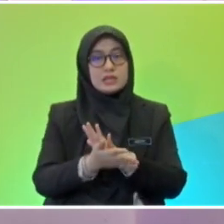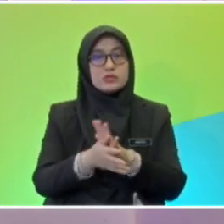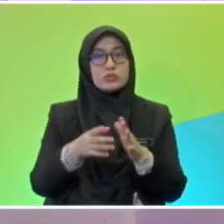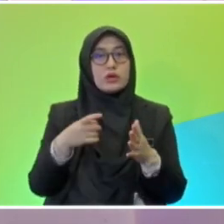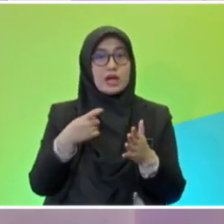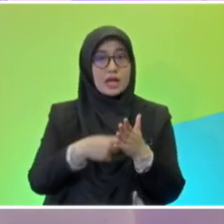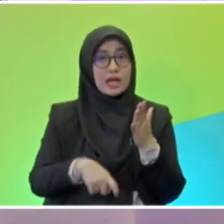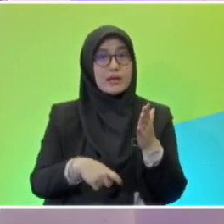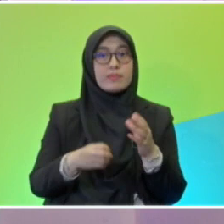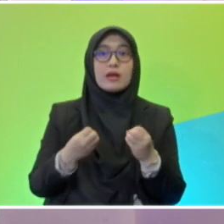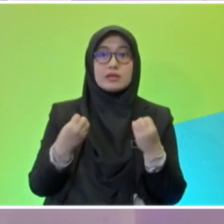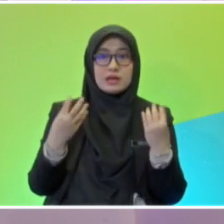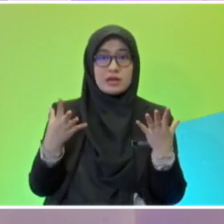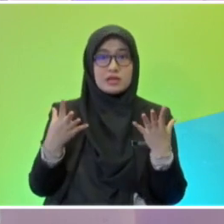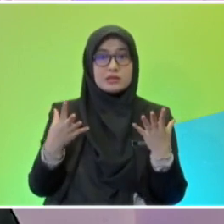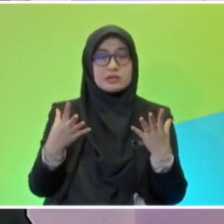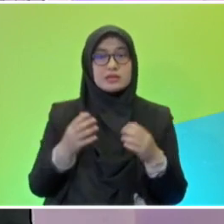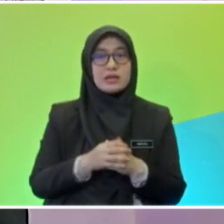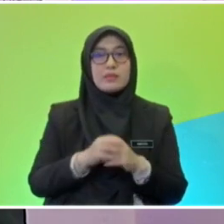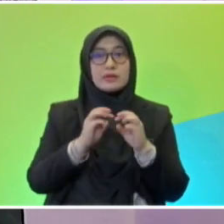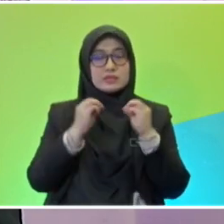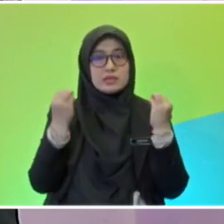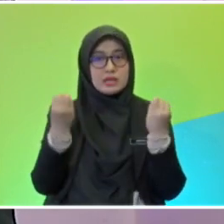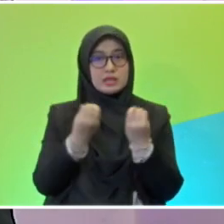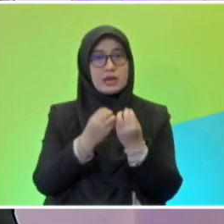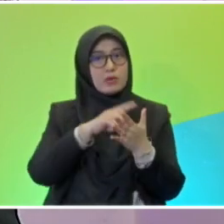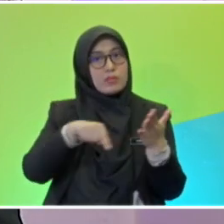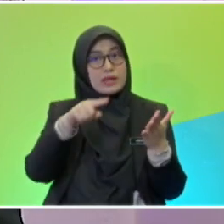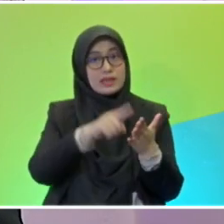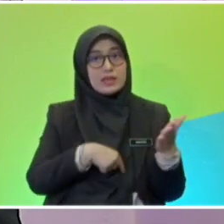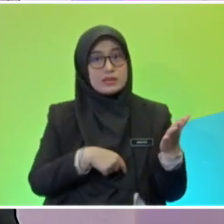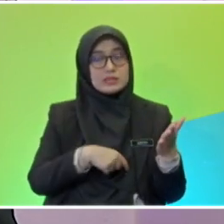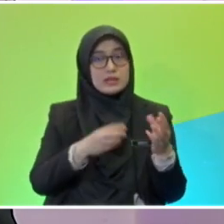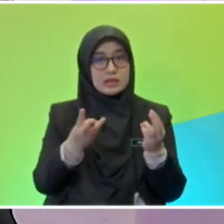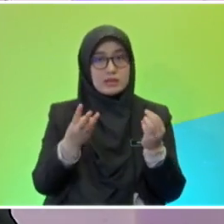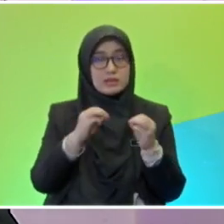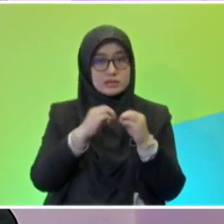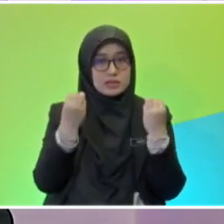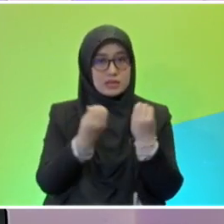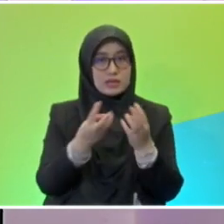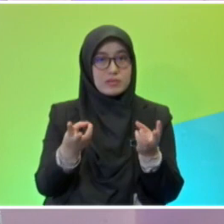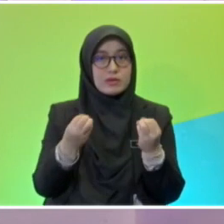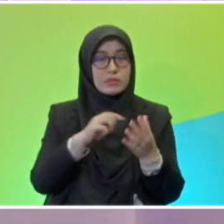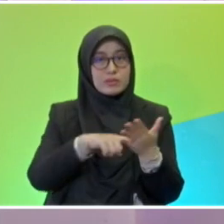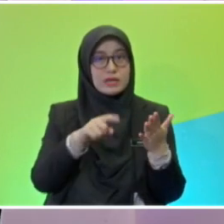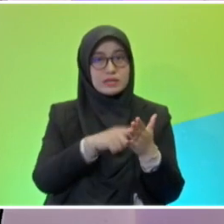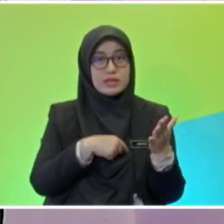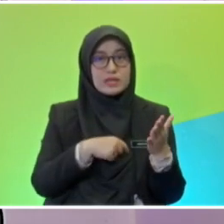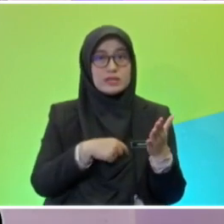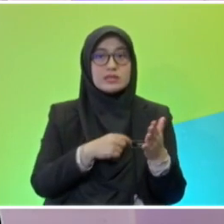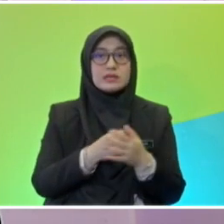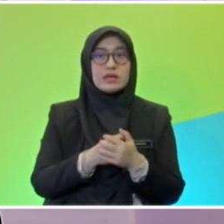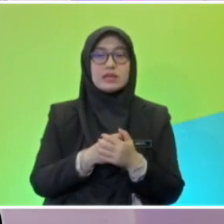mengundang kemarahan masyarakat setempat tapi inilah kaidah yang sedang ditukar ke dalam petakbiran tepat tentu kalau sebelumnya